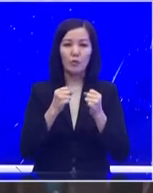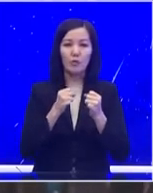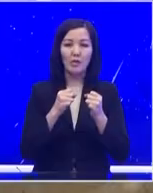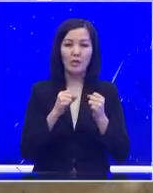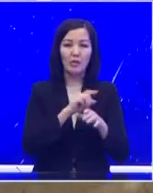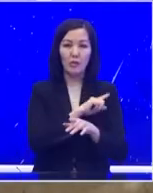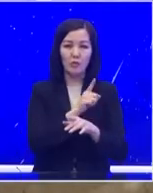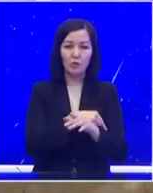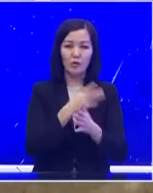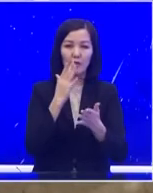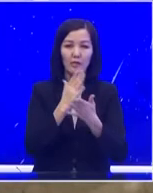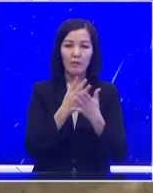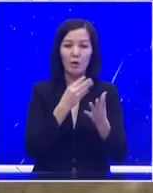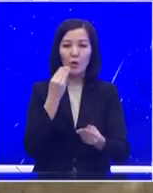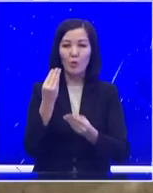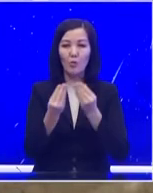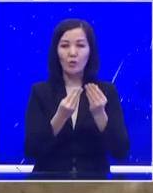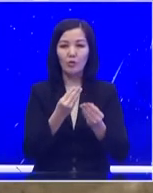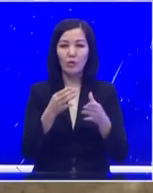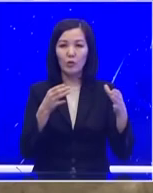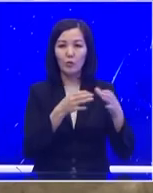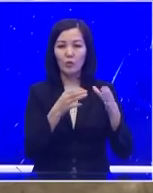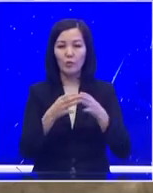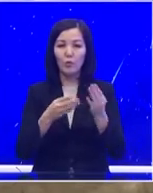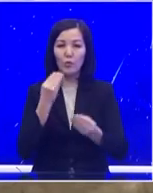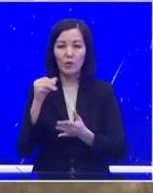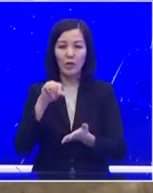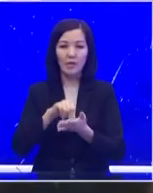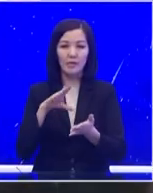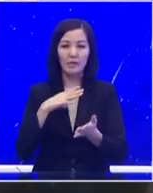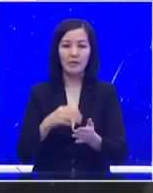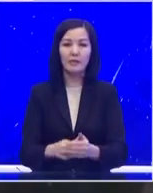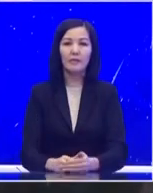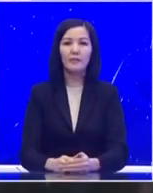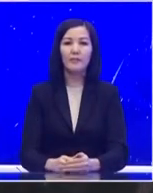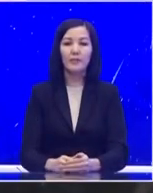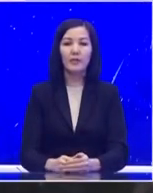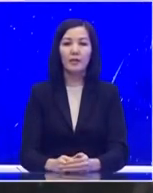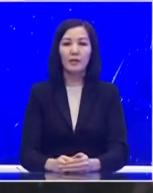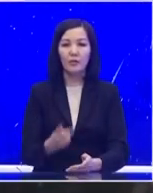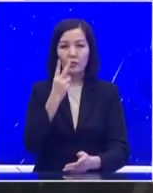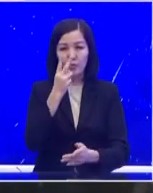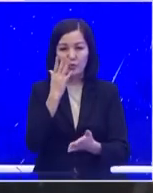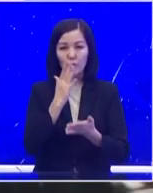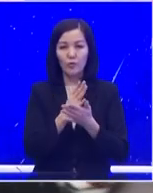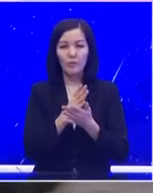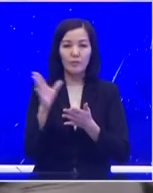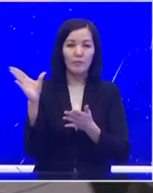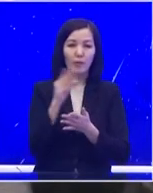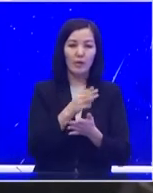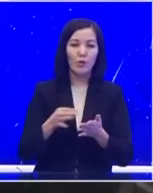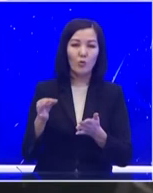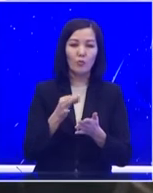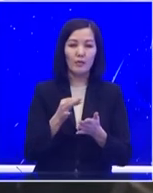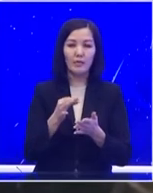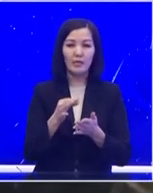да бар. Бұл жолғы турнирде ойыншылар жаппай және топтық көкпар бойынша сайысты. бүргенді көріп отырсыздар, жаңағы барлық облыстардан,